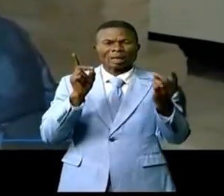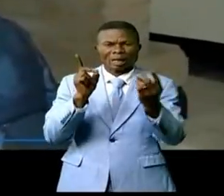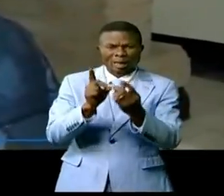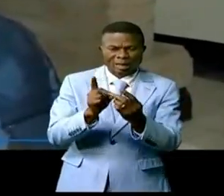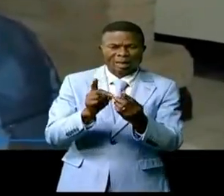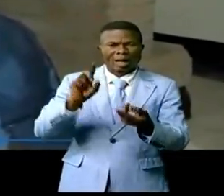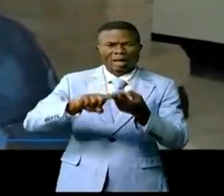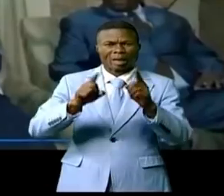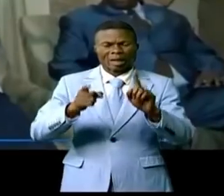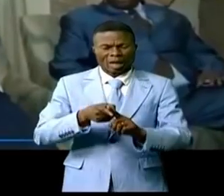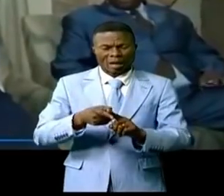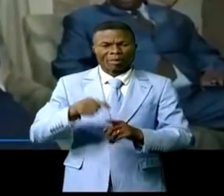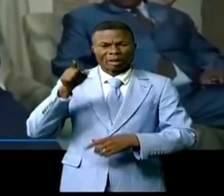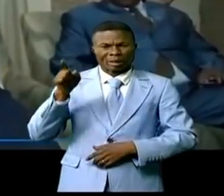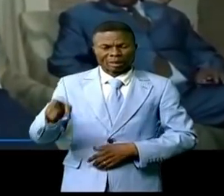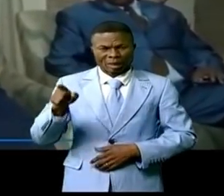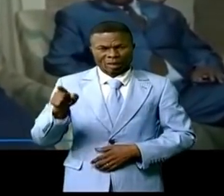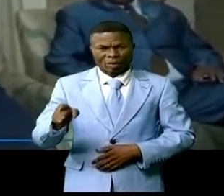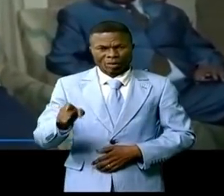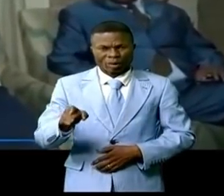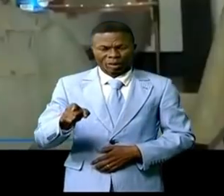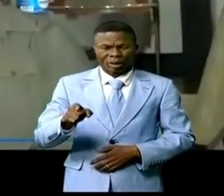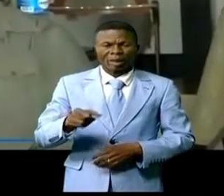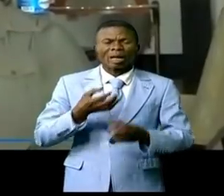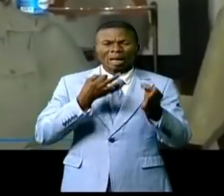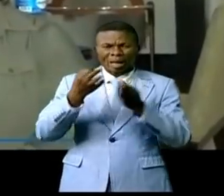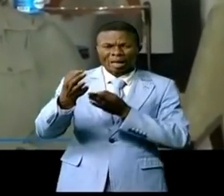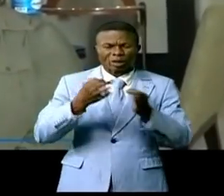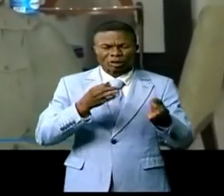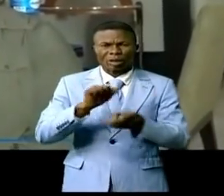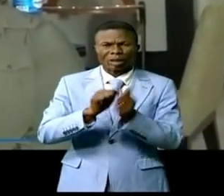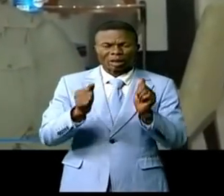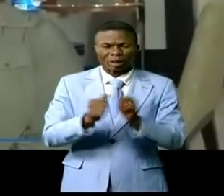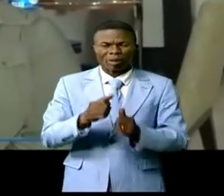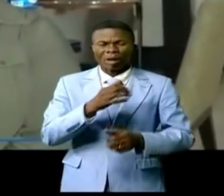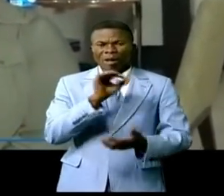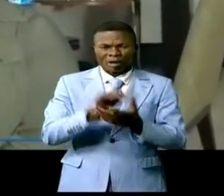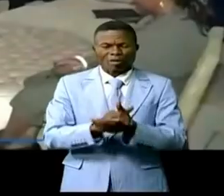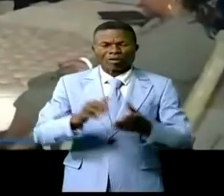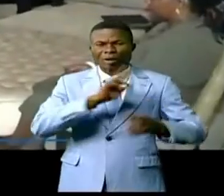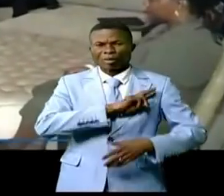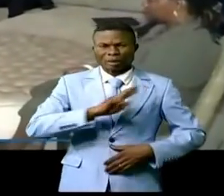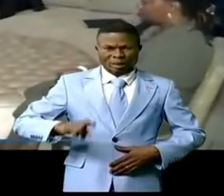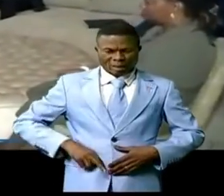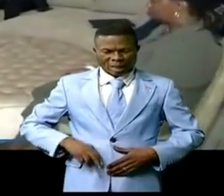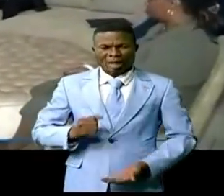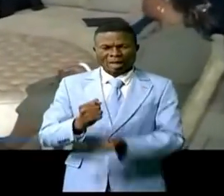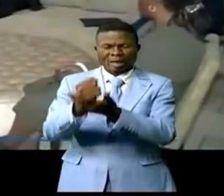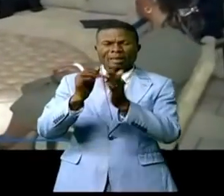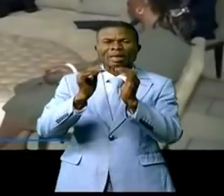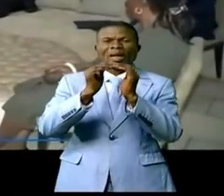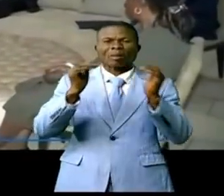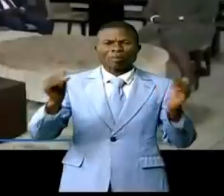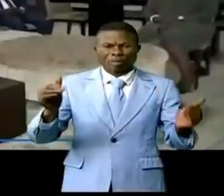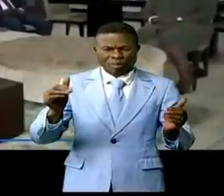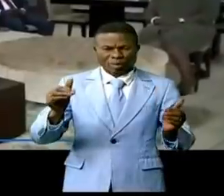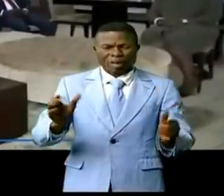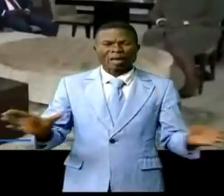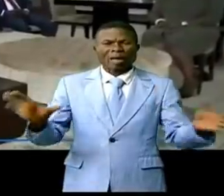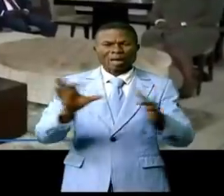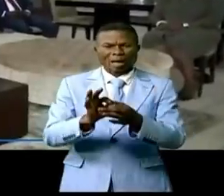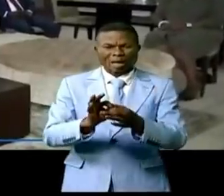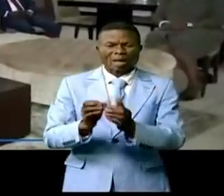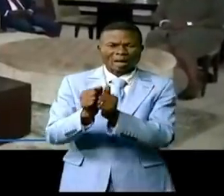collègue Dominique Munongo Inamizi. Leur entretien avec la princesse a abordé tout ce qui peut favoriser la paix, le vivre ensemble et